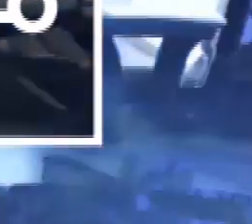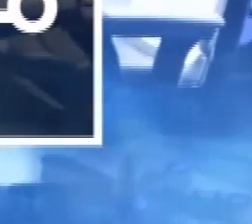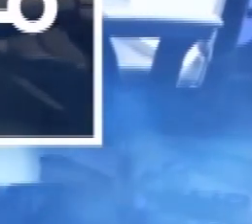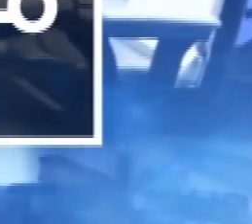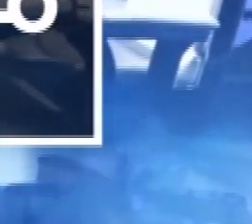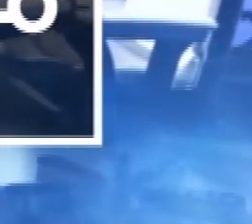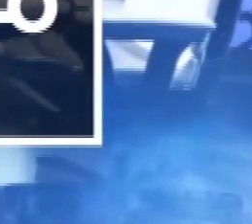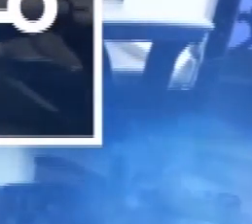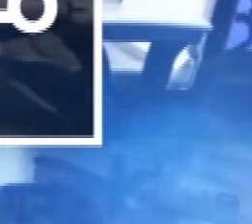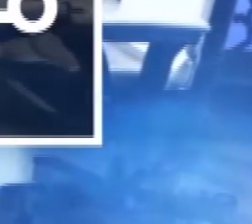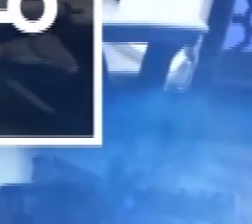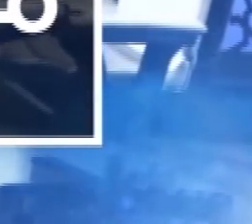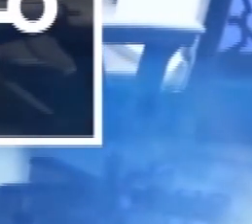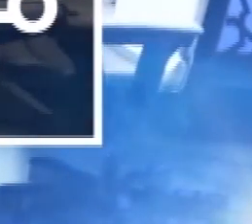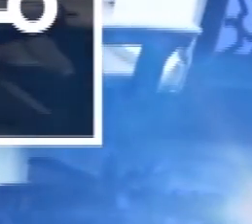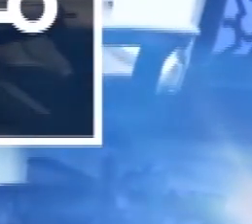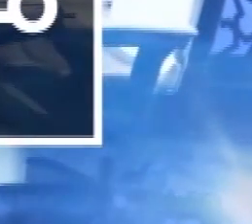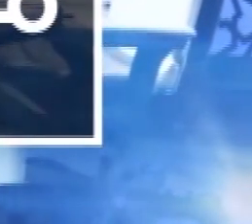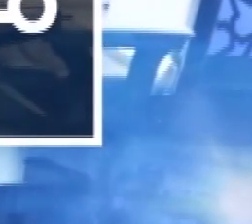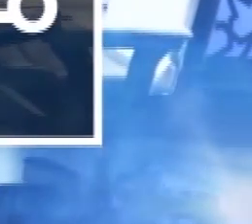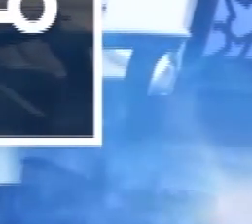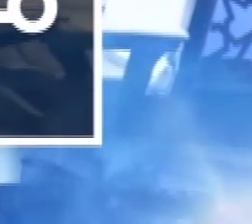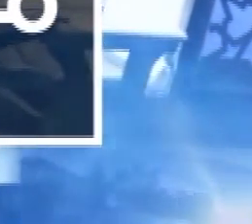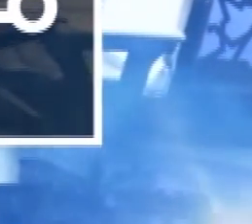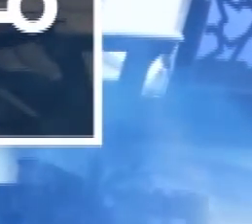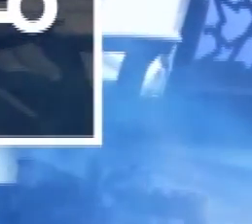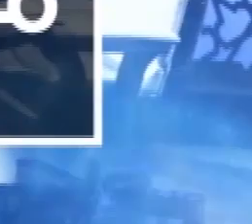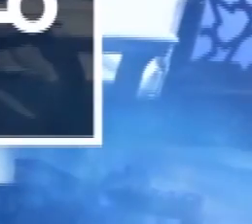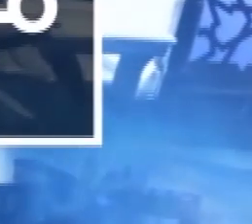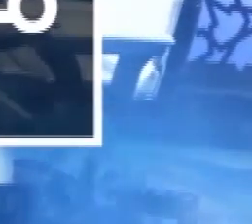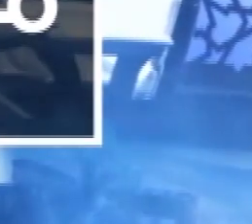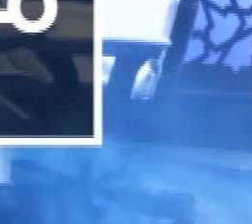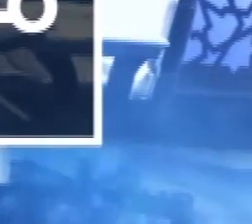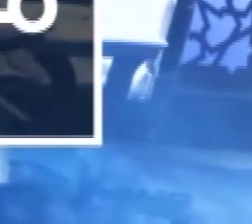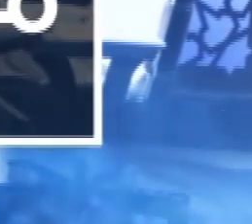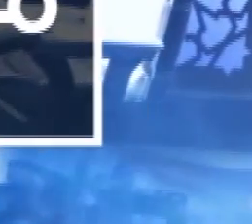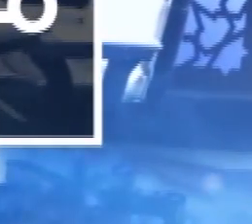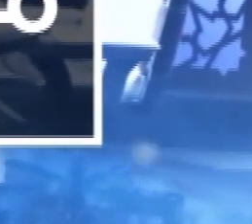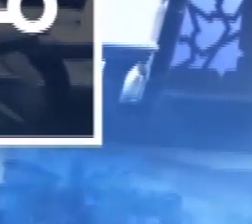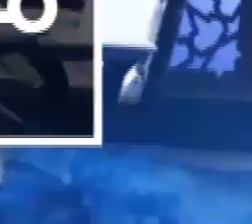كريم، وكافأهم بما وهبوا قصورا.